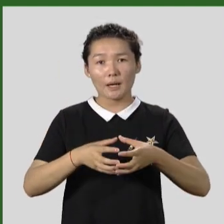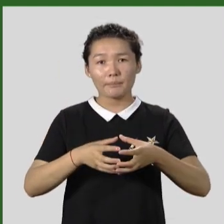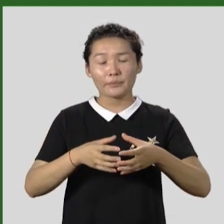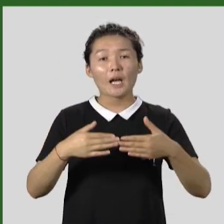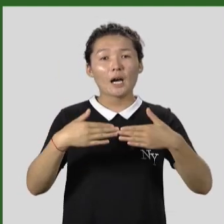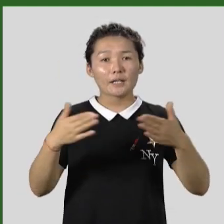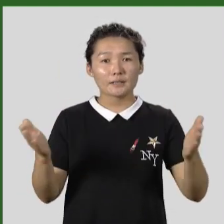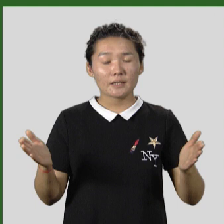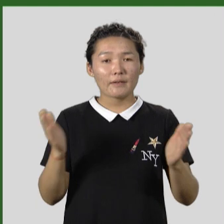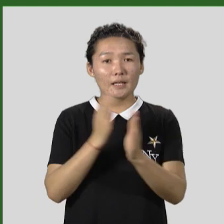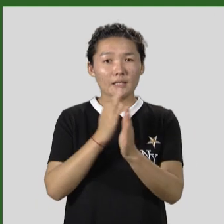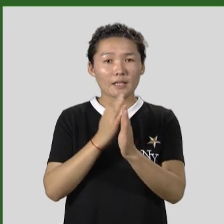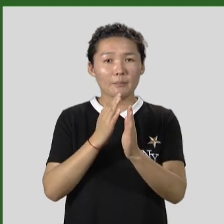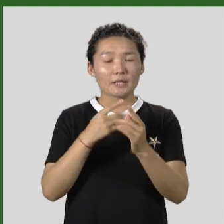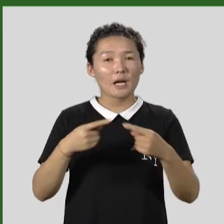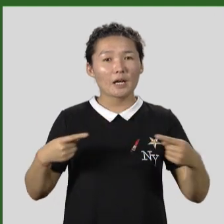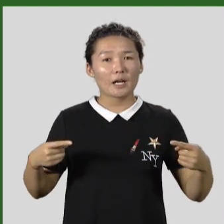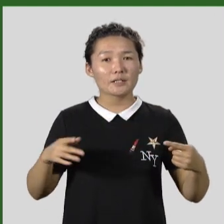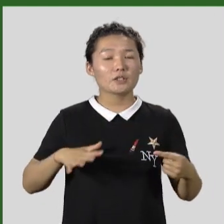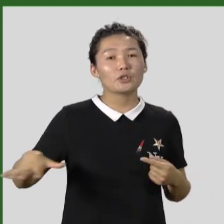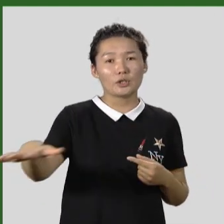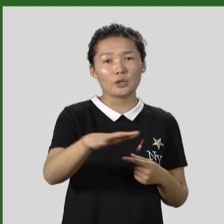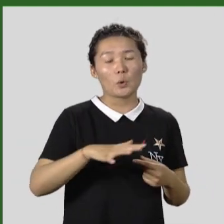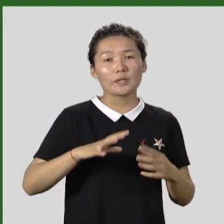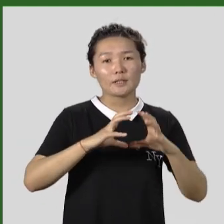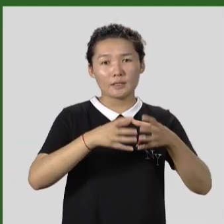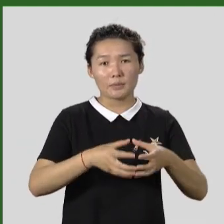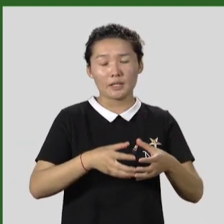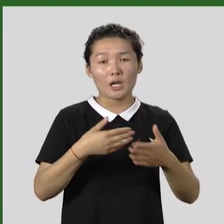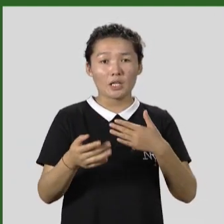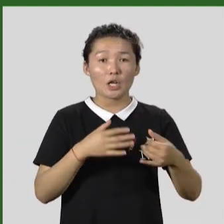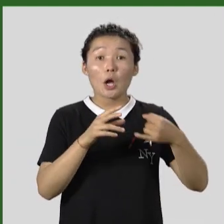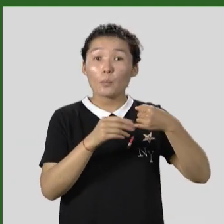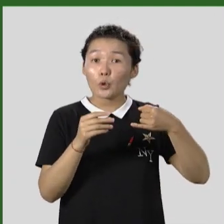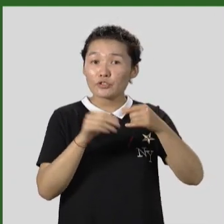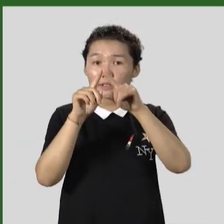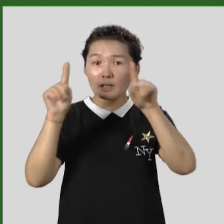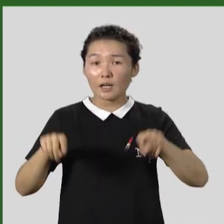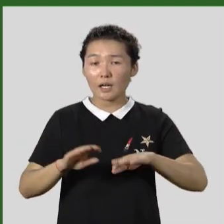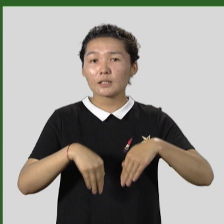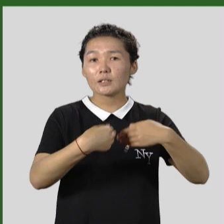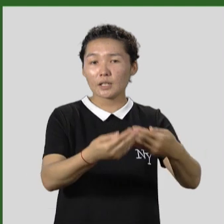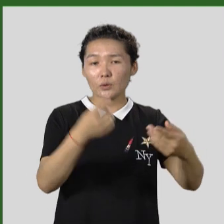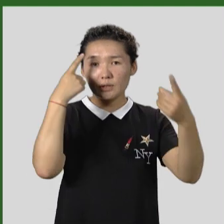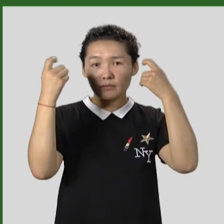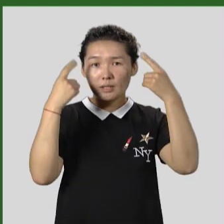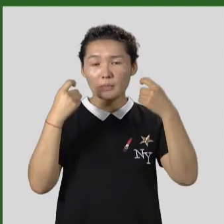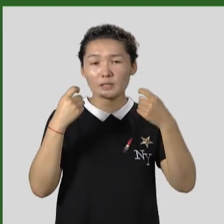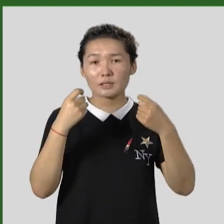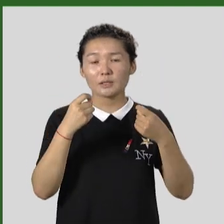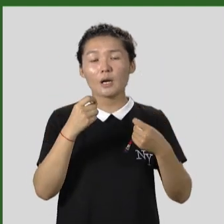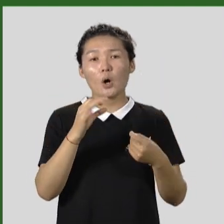разных территорий Земли, или почвенная карта дает информацию о размещении почв на